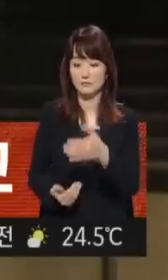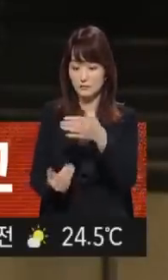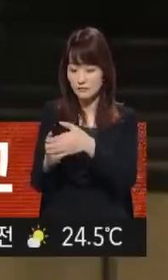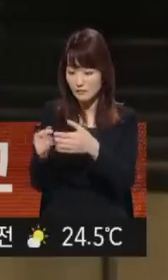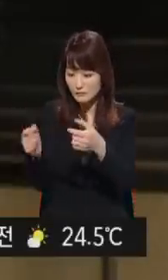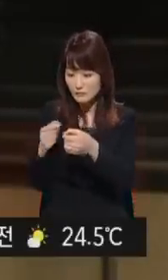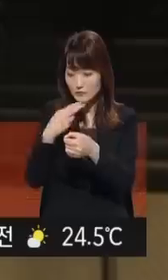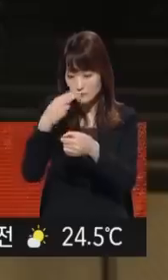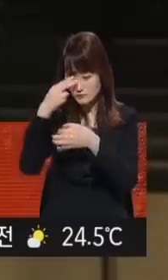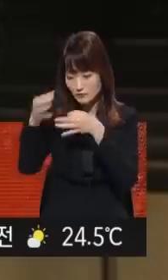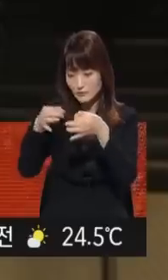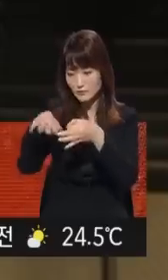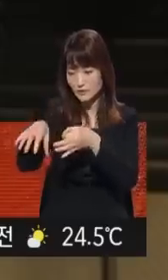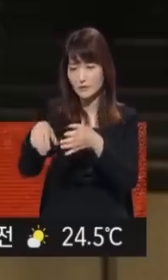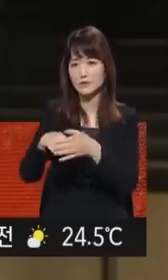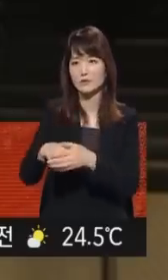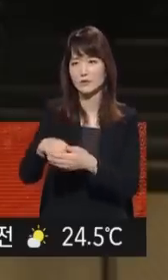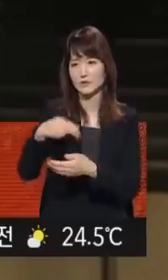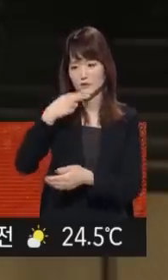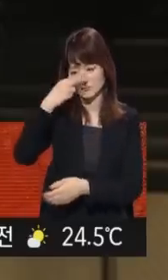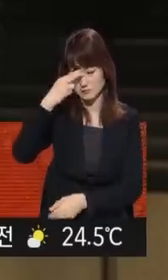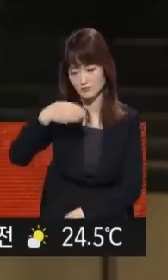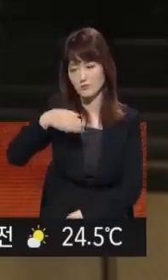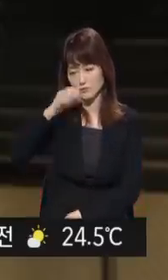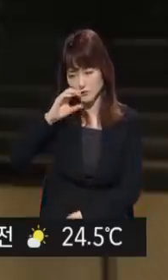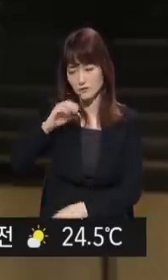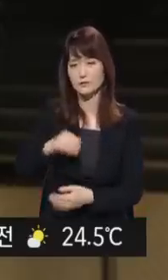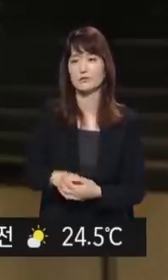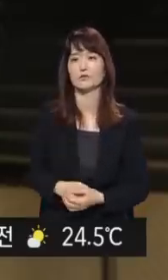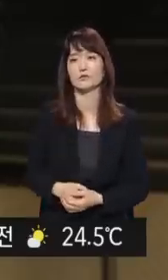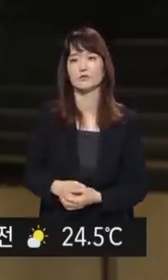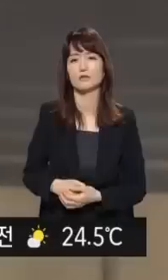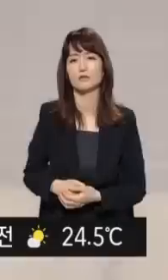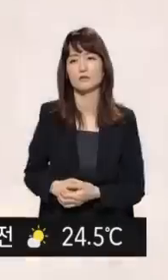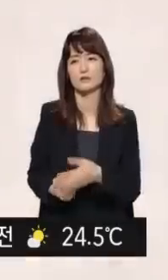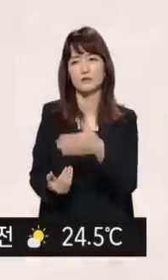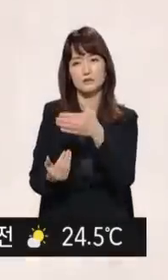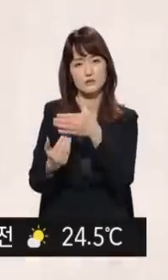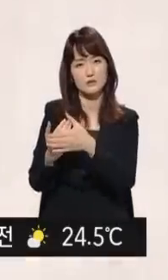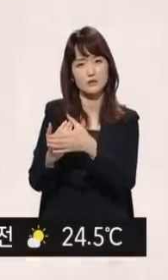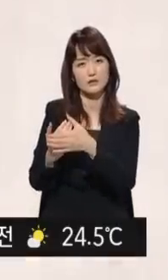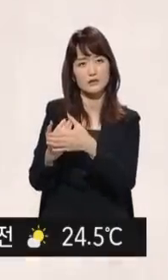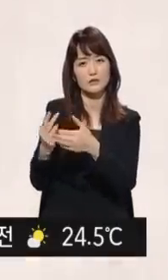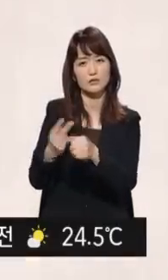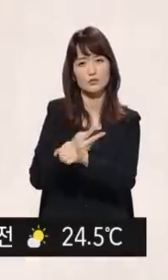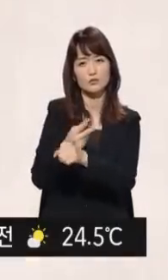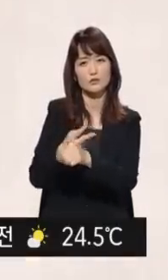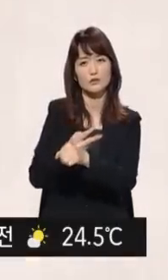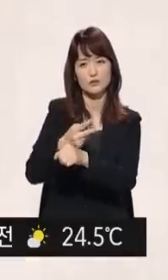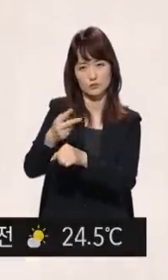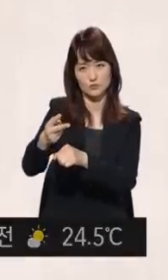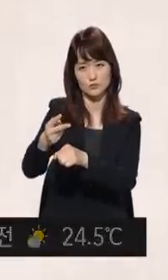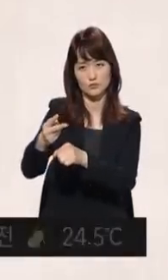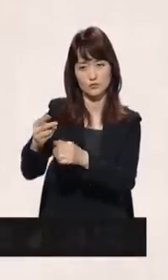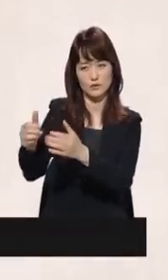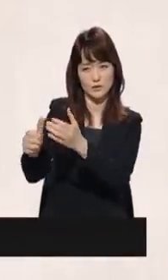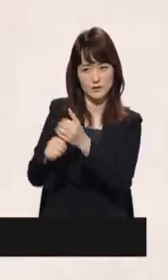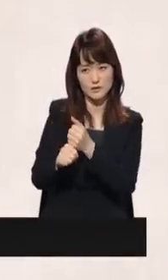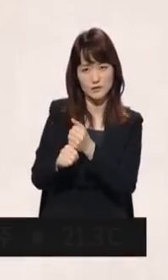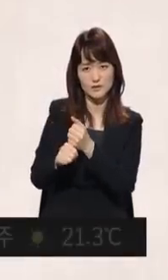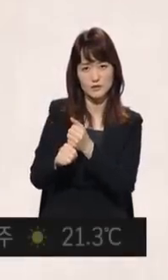가까이까지 술을 마셨고 사고 이후에 2시간 정도 지나서 자택에서 체포가 되는데 그때 측정하기